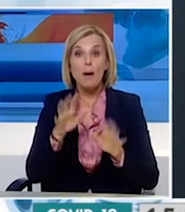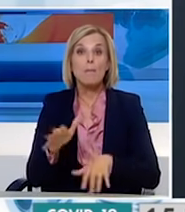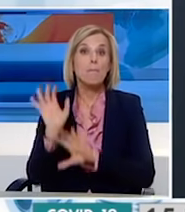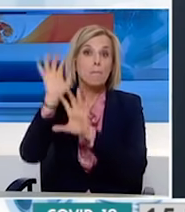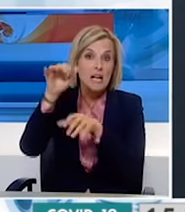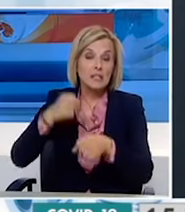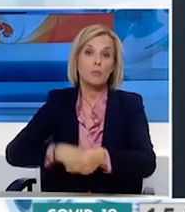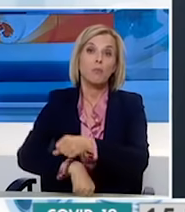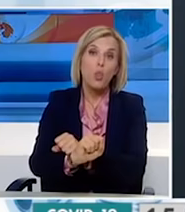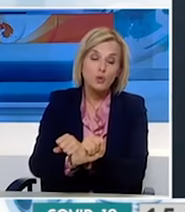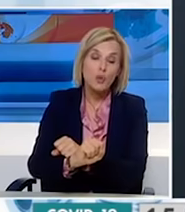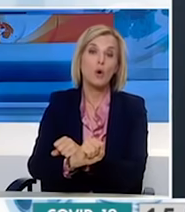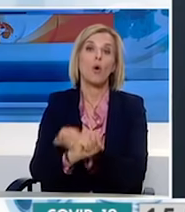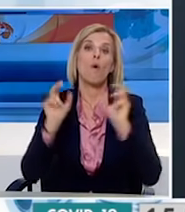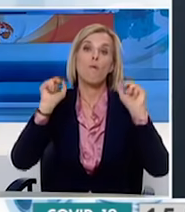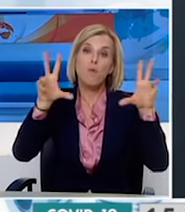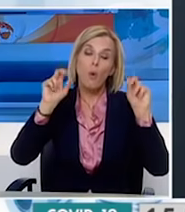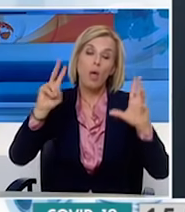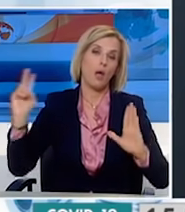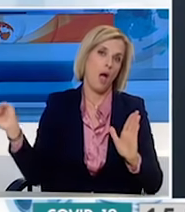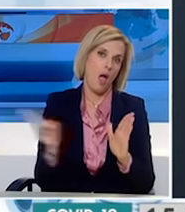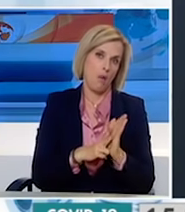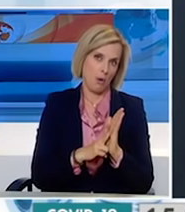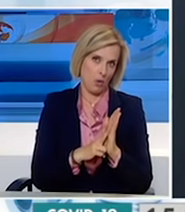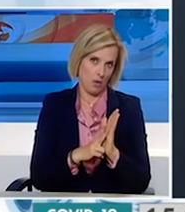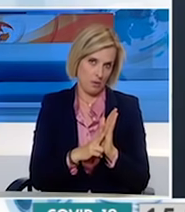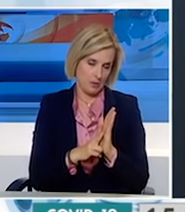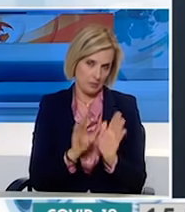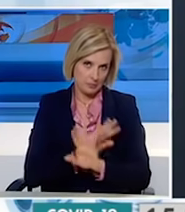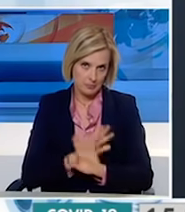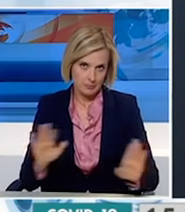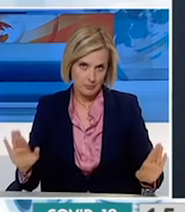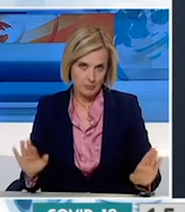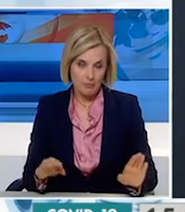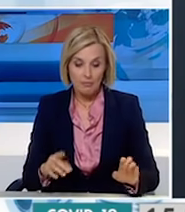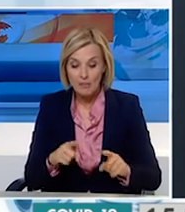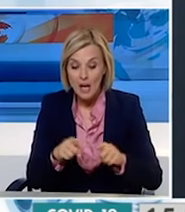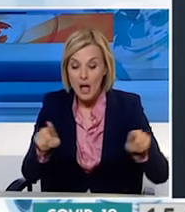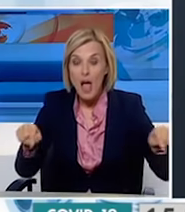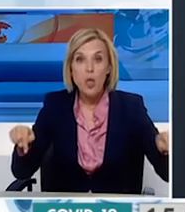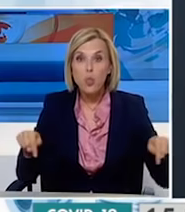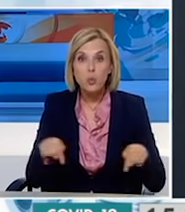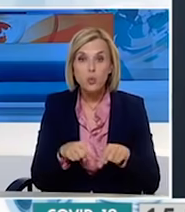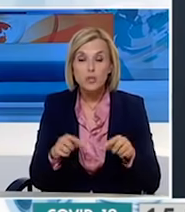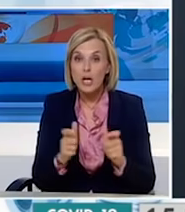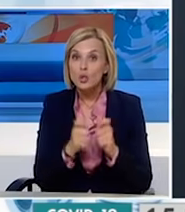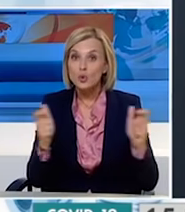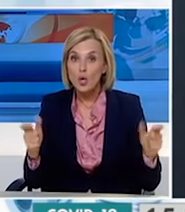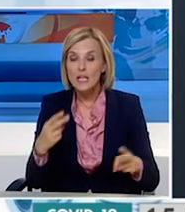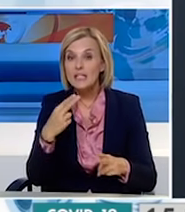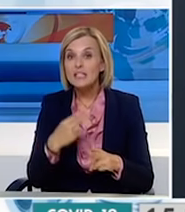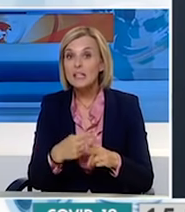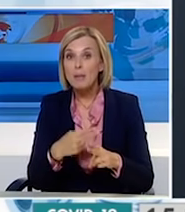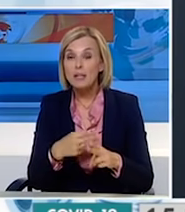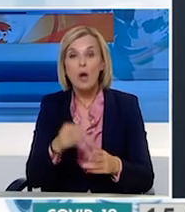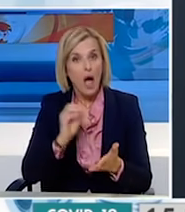μπάλα όπως μπάσκετ, ποδόσφαιρο, βόλεϊ. Επισημαίνεται ότι εκτός από την διαρρύθμιση των σχολικών αιθουσών, σημαντική είναι η αποσυμφόρηση